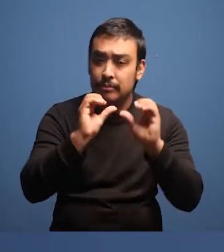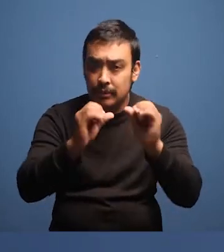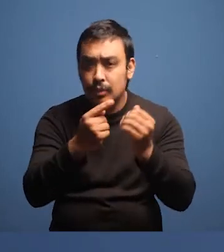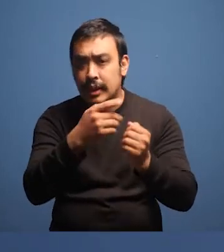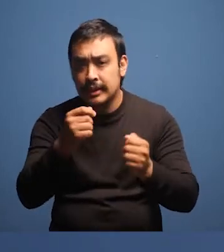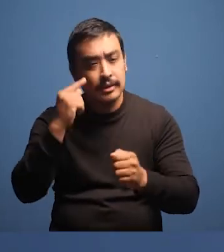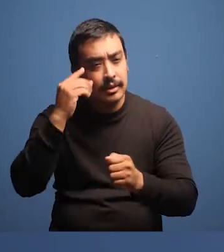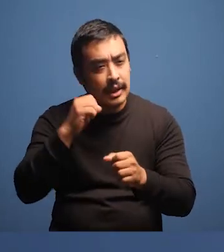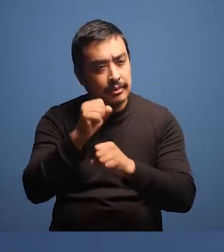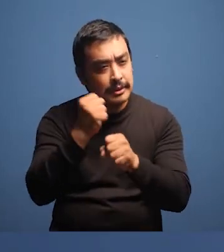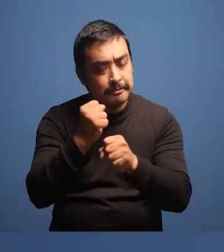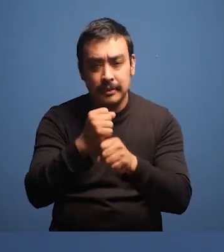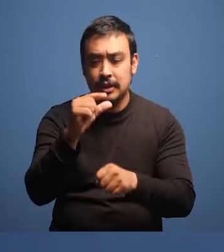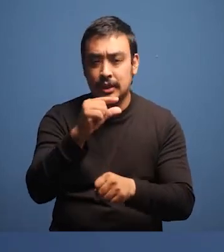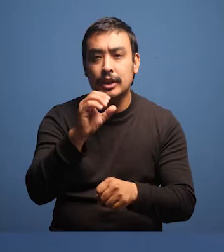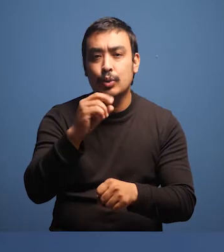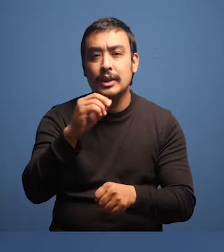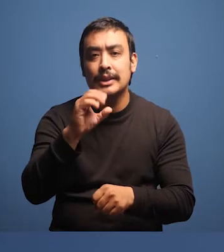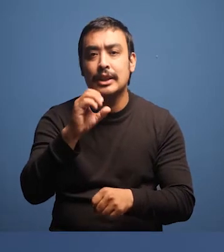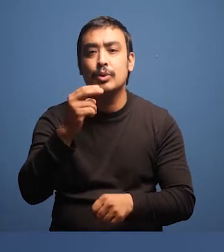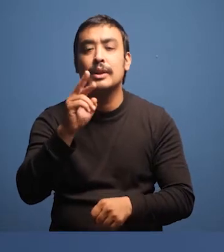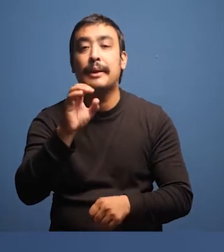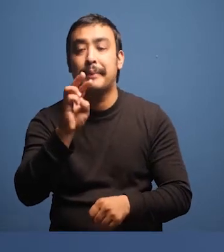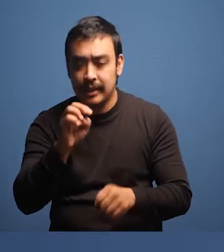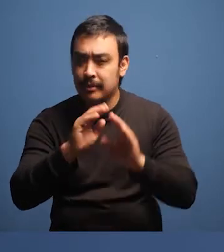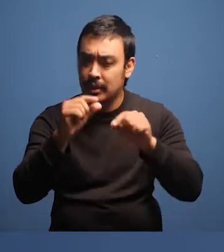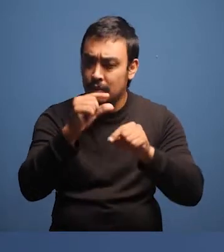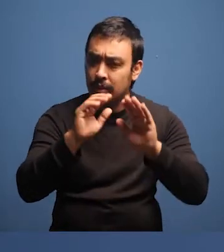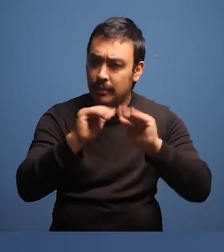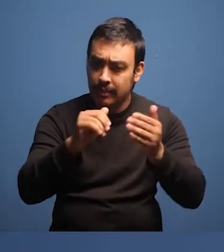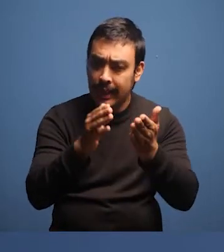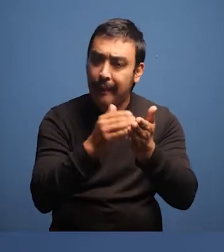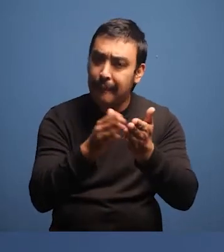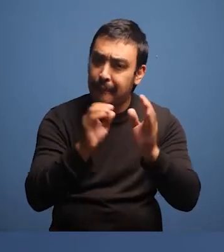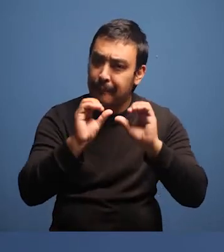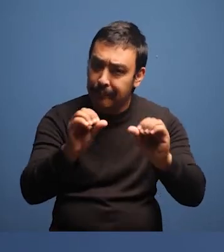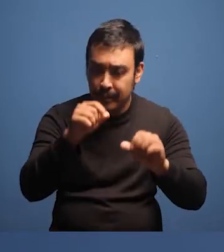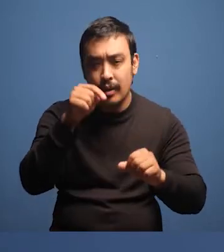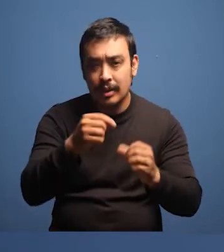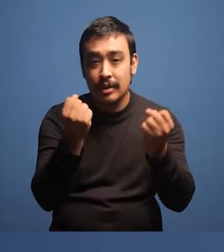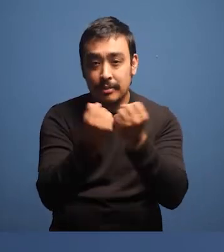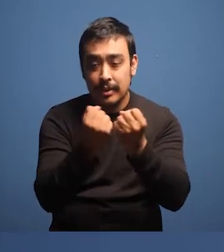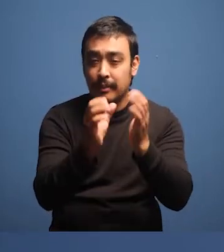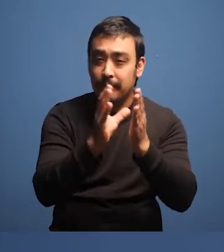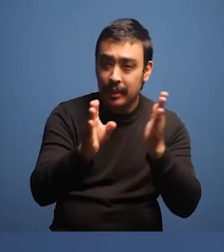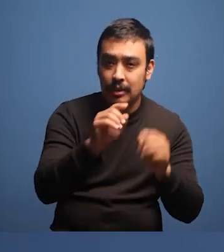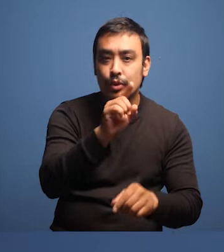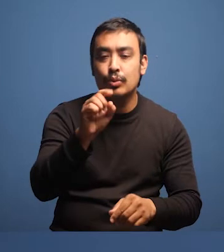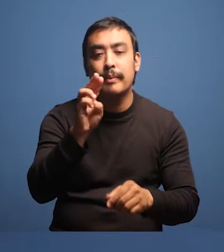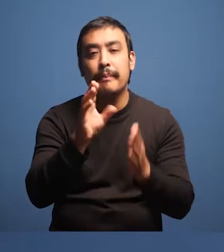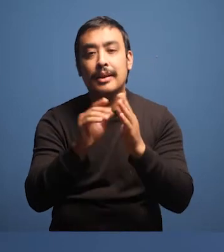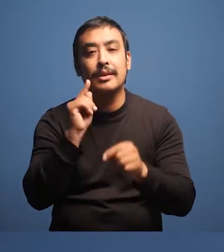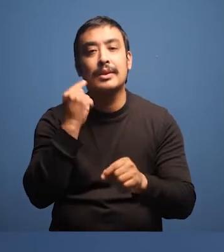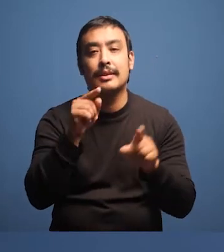पर्पजको लागि चाहिँ हामी अब गुगल क्रोमहरू युज गर्ने अनि गुगलको डिफ्रेन्ट एप्सहरू युज गर्नुको साथै अहिले चाहिँ अब लकडाउन भएबाट चाहिँ अब हाम्रो जुमबाट क्लासहरू हुने भएको